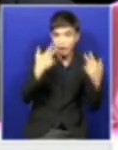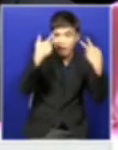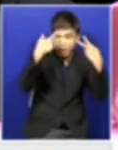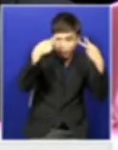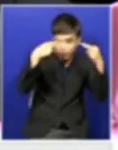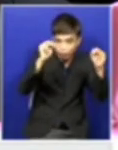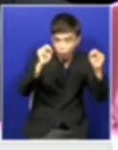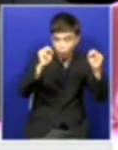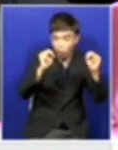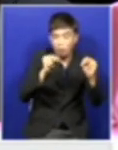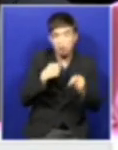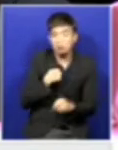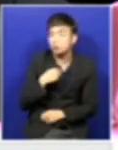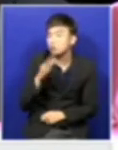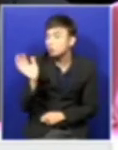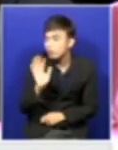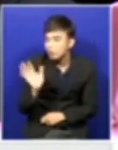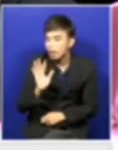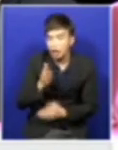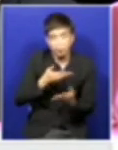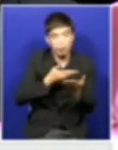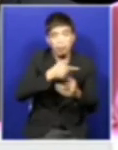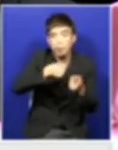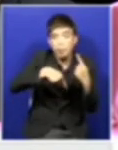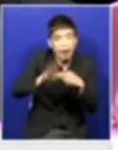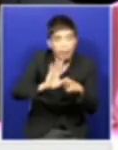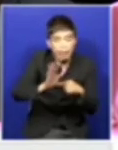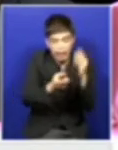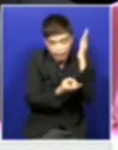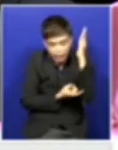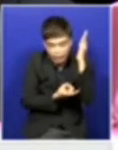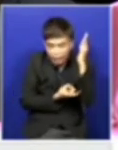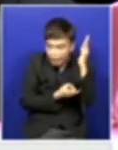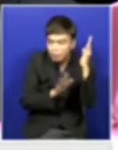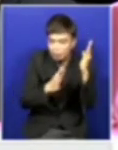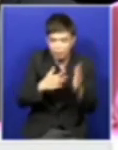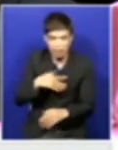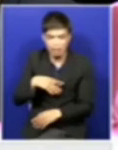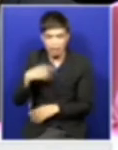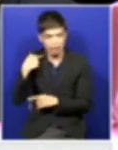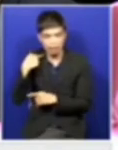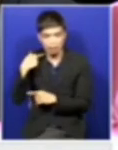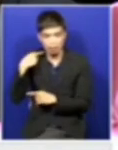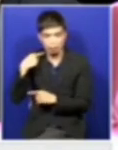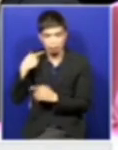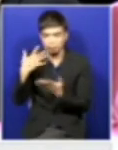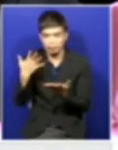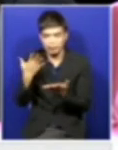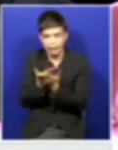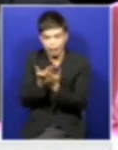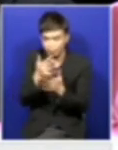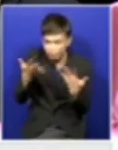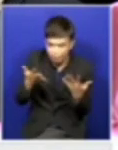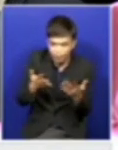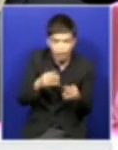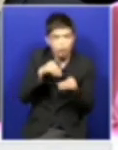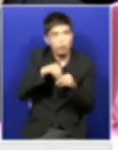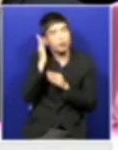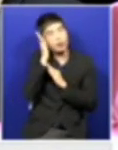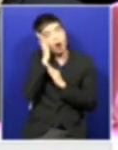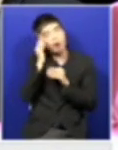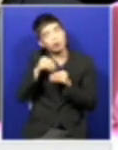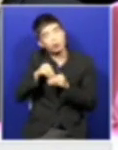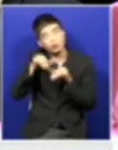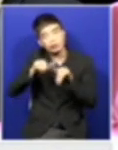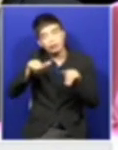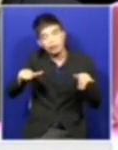ายข้าวพ่อไม่ลูกไม่ต้องไปสวนยางหรอกพ่อไม่มีปัญญาขายยางวันนี้ลูกนอนเถอะครับพ่อเอาตังค์ใส่บัตรให้แล้วลูกตื่น